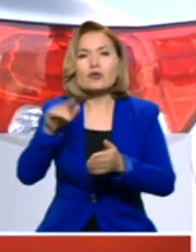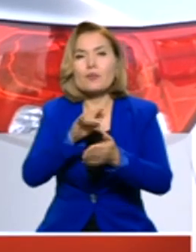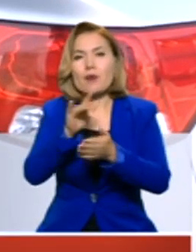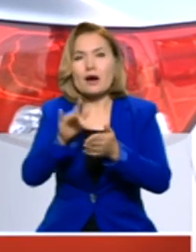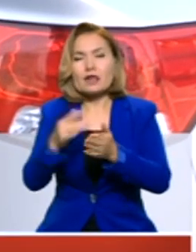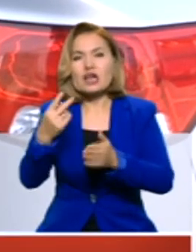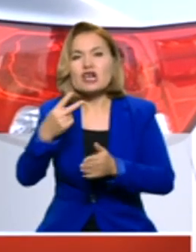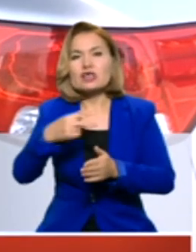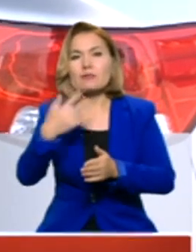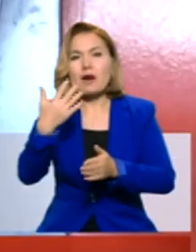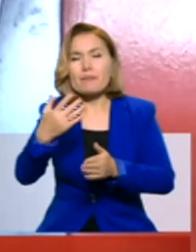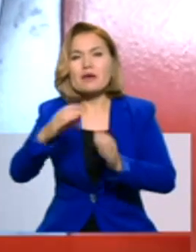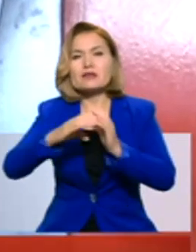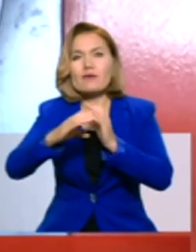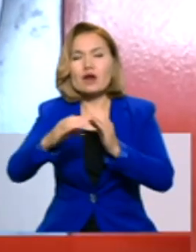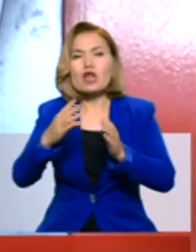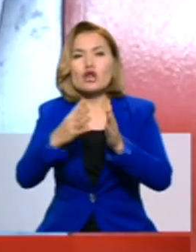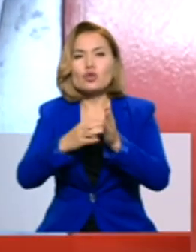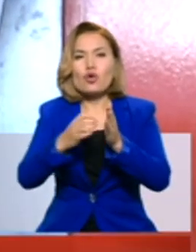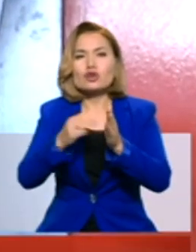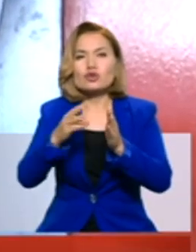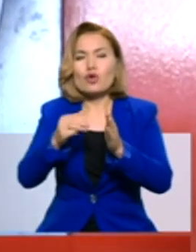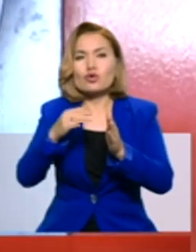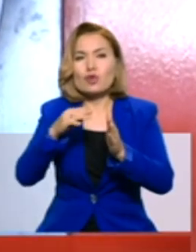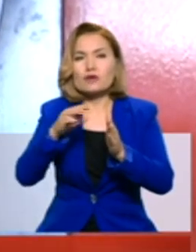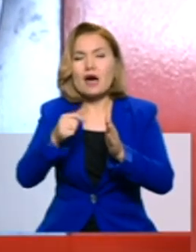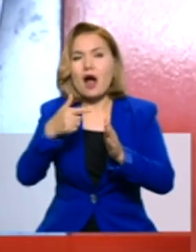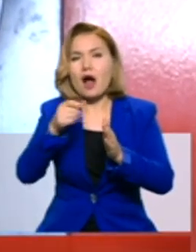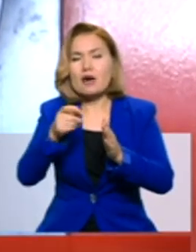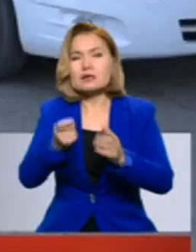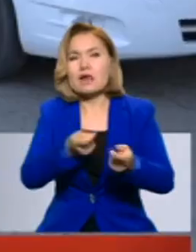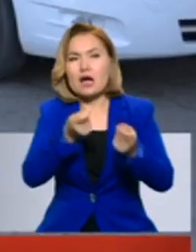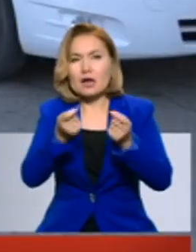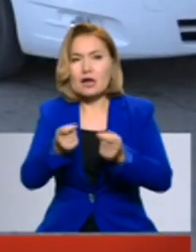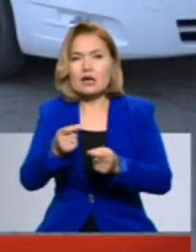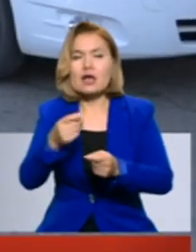25 вагон, яғни 900 тонна газ жіберілді. Ол 4-5 күнде жеткізілмек.